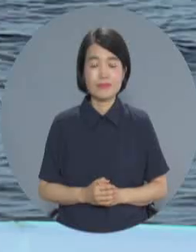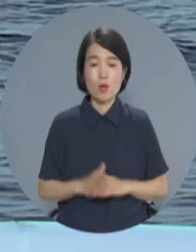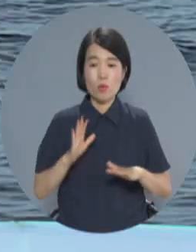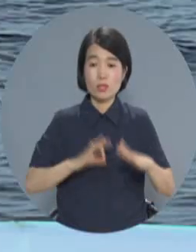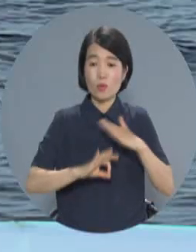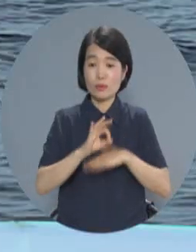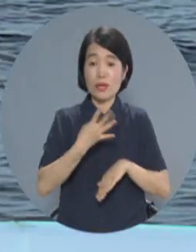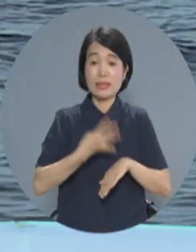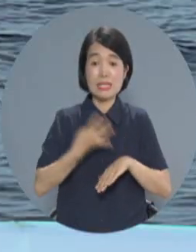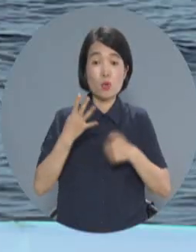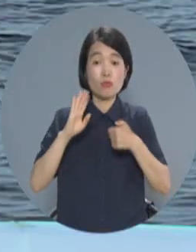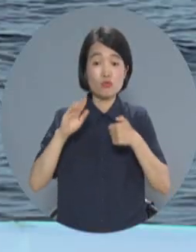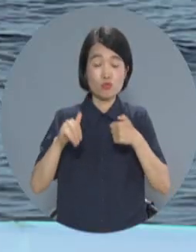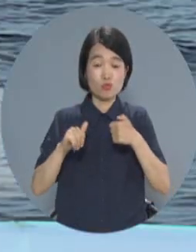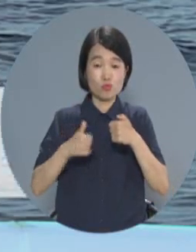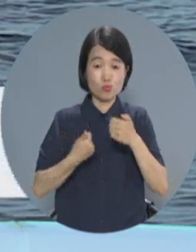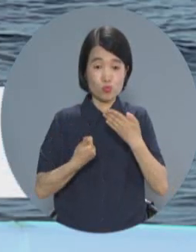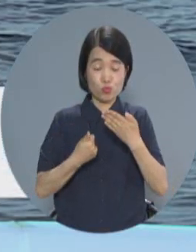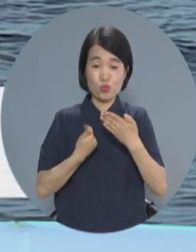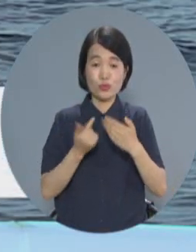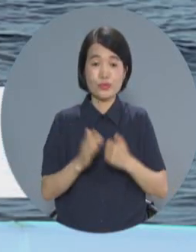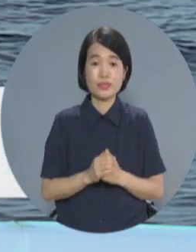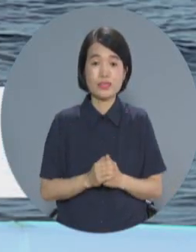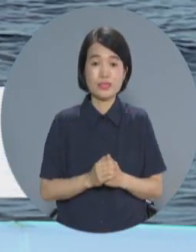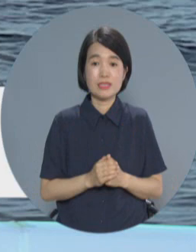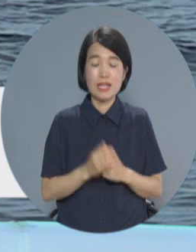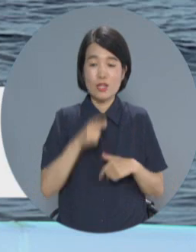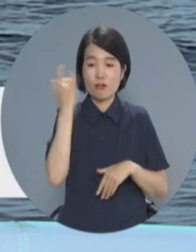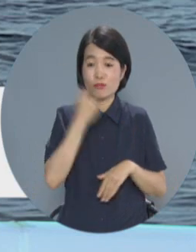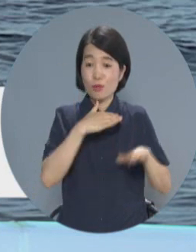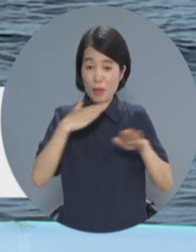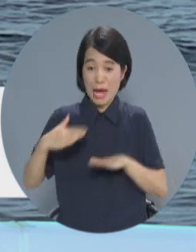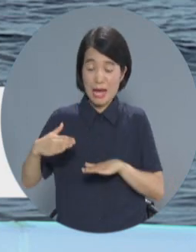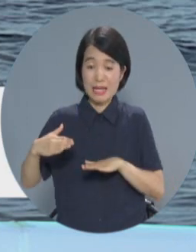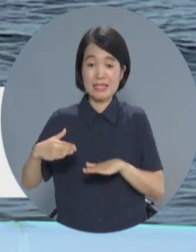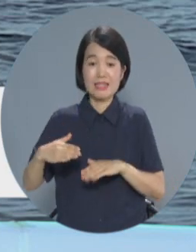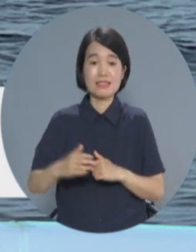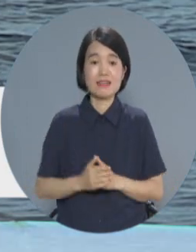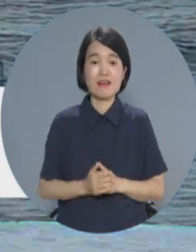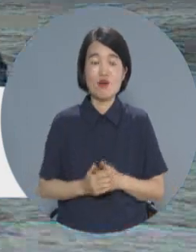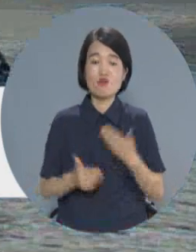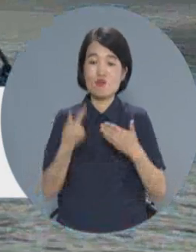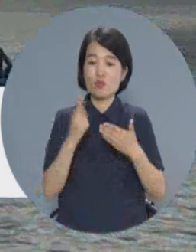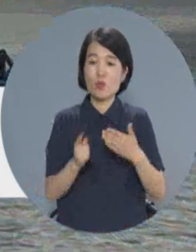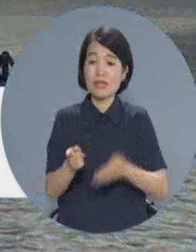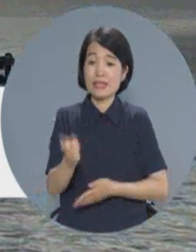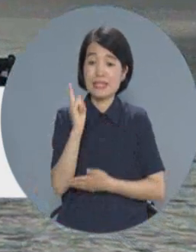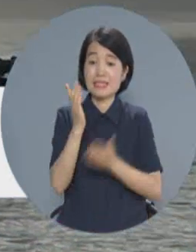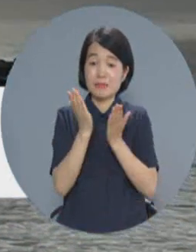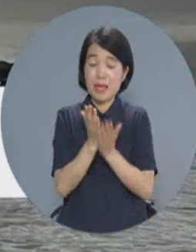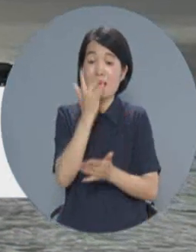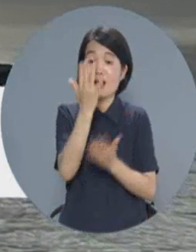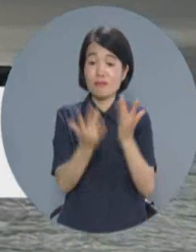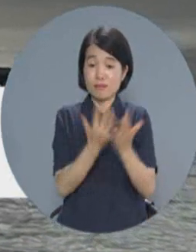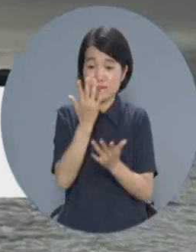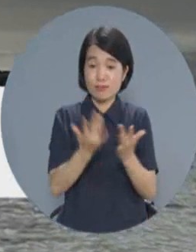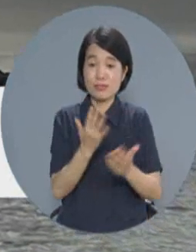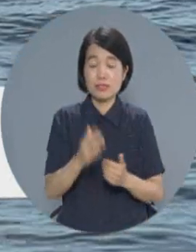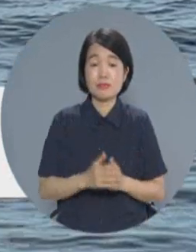오늘 오전 4시 59분쯤 여수시 남면 연도 남동쪽 14km 해상에 있던 9톤 낚시 어선에 불이